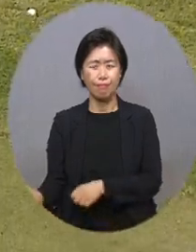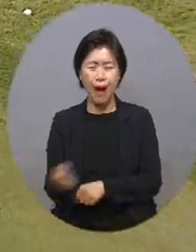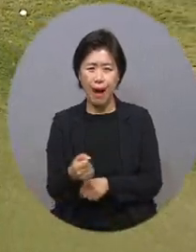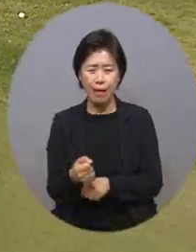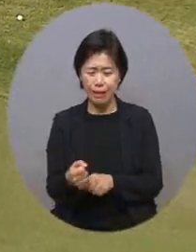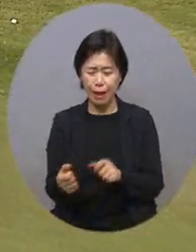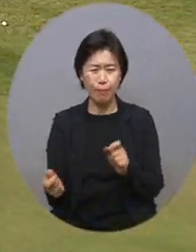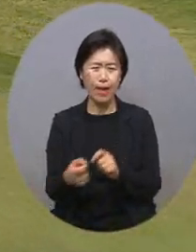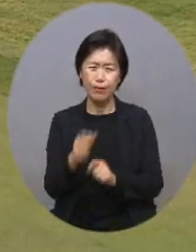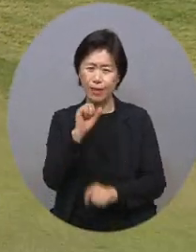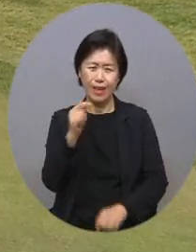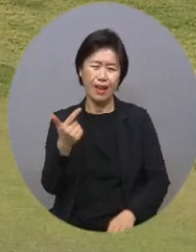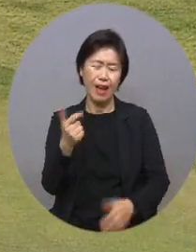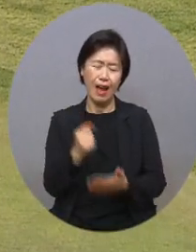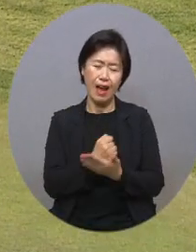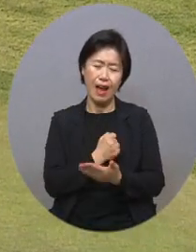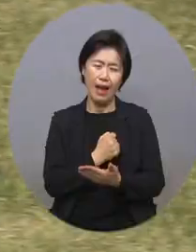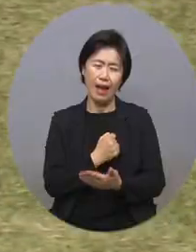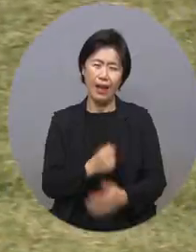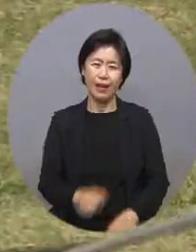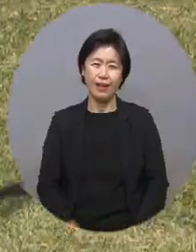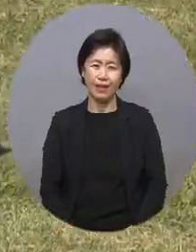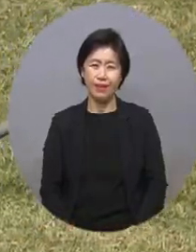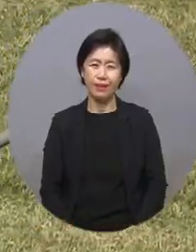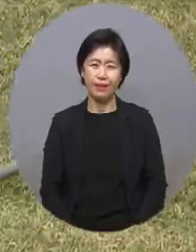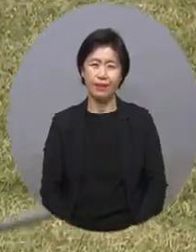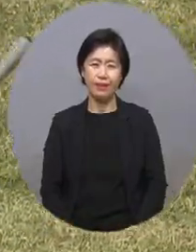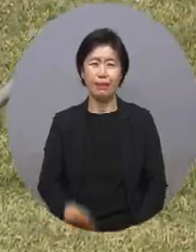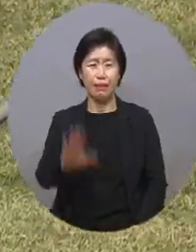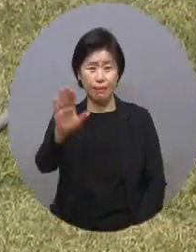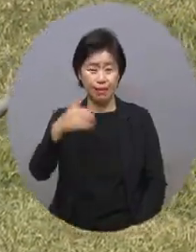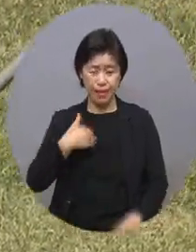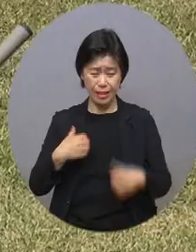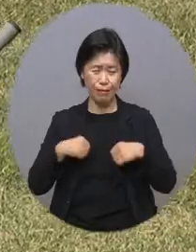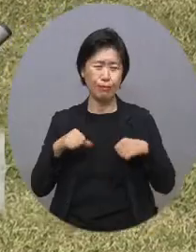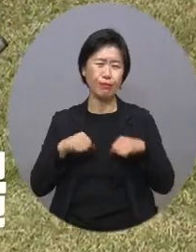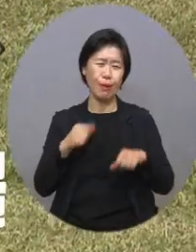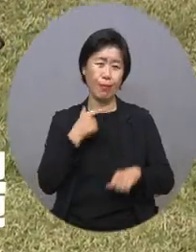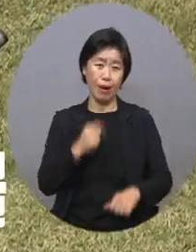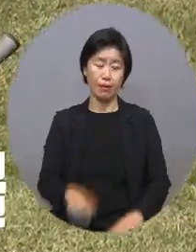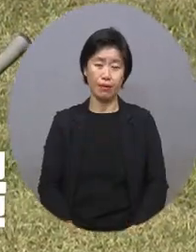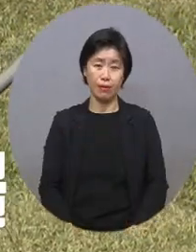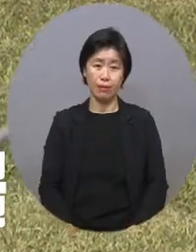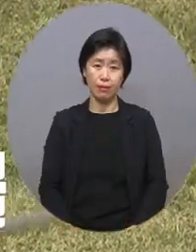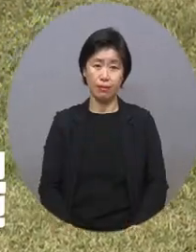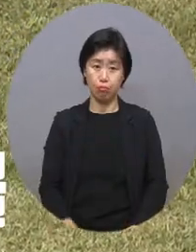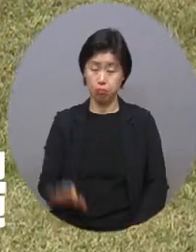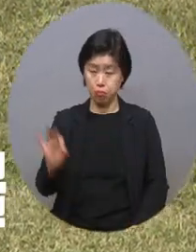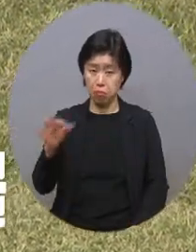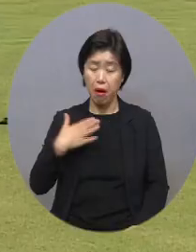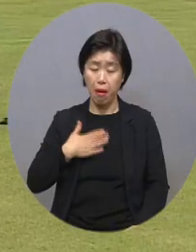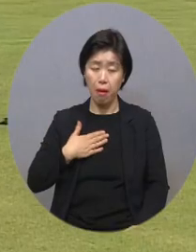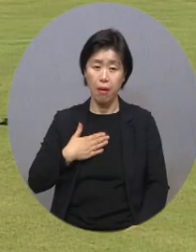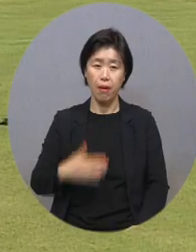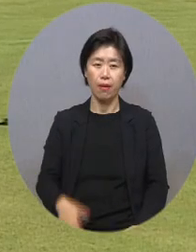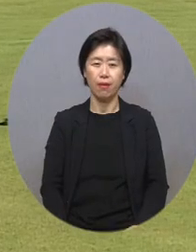아우. 아. 집중. 저, 그거 할게요. 네. 뭐 버디 찬스도